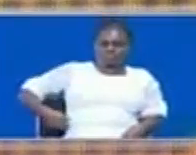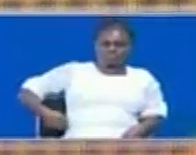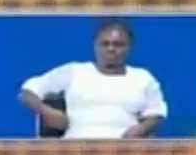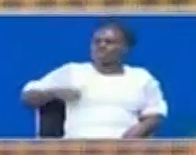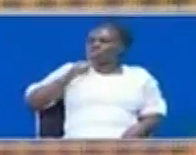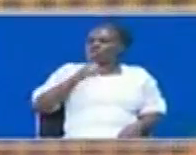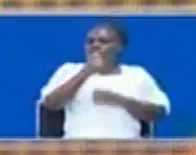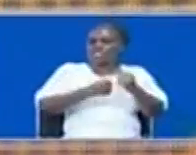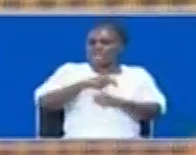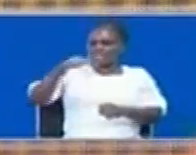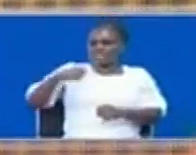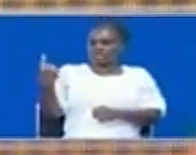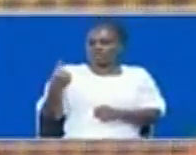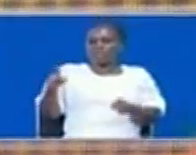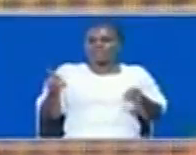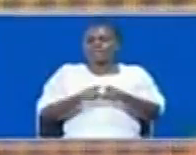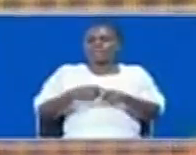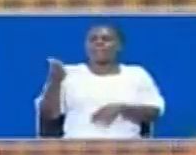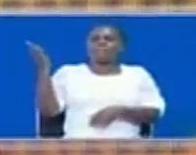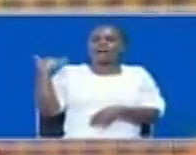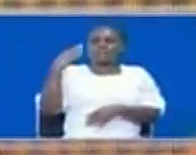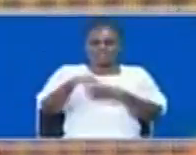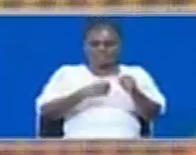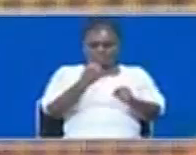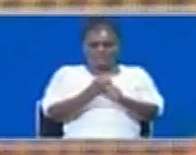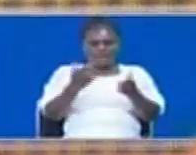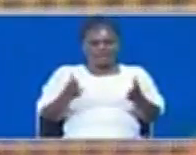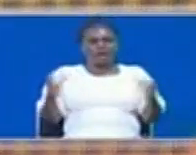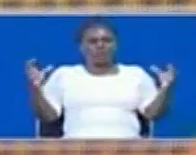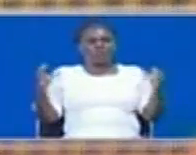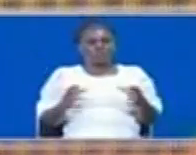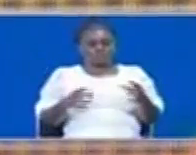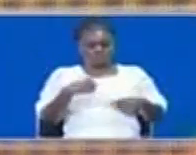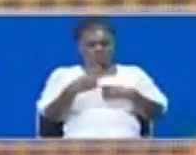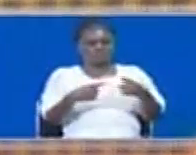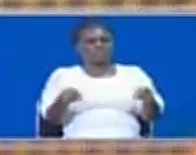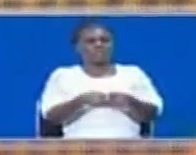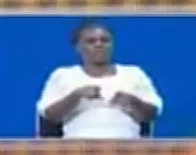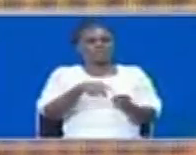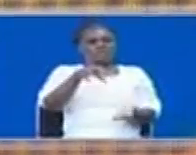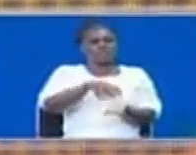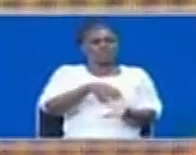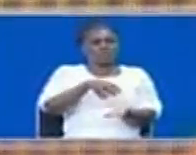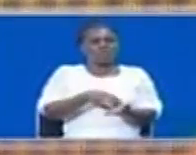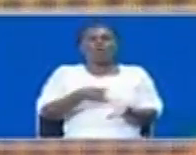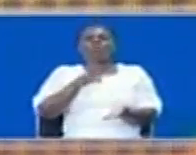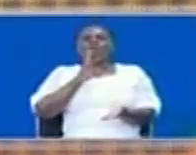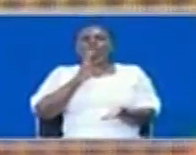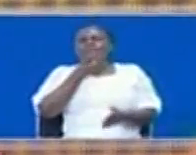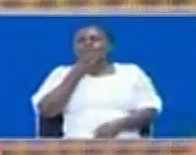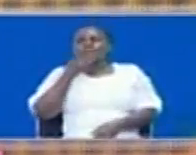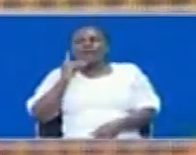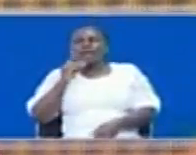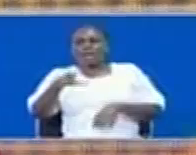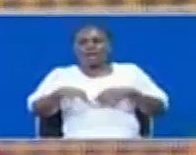mwaka huu lakini pia mwaka 2011. Sasa wakazi wamerejelea hali hiyo hiyo, mabwawa yakikauka, mifugo